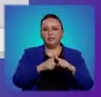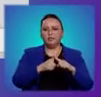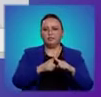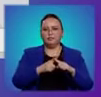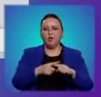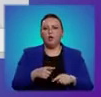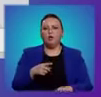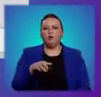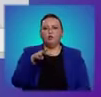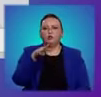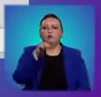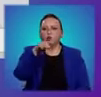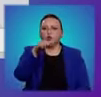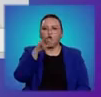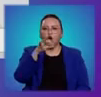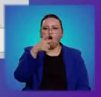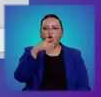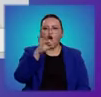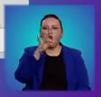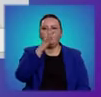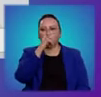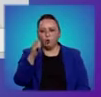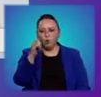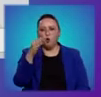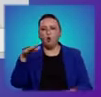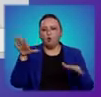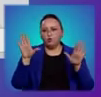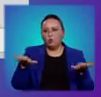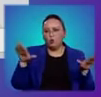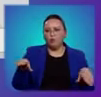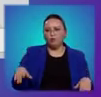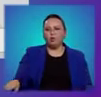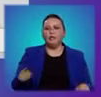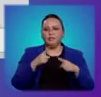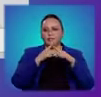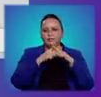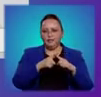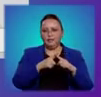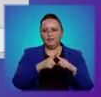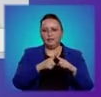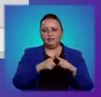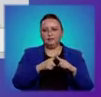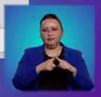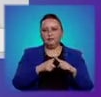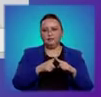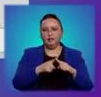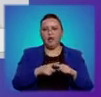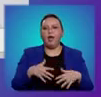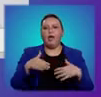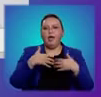Мөн тогруу шувуу ган дөрөө сэтэртэл хараадаг хэмээн ихэд цээрлэн.